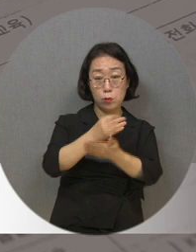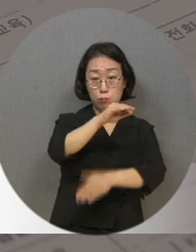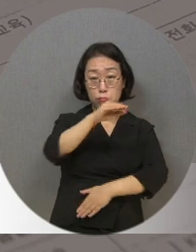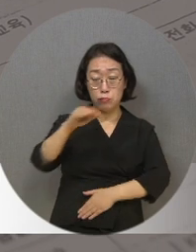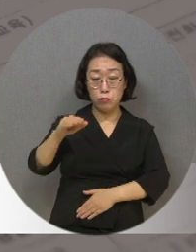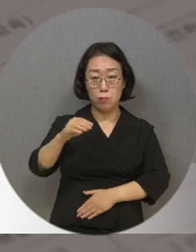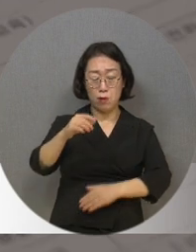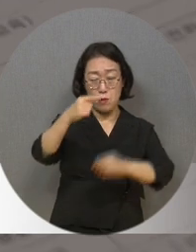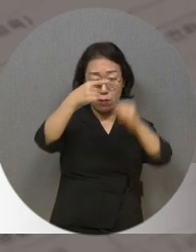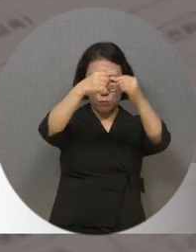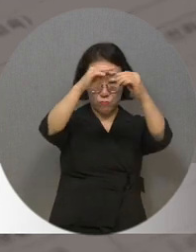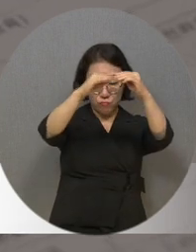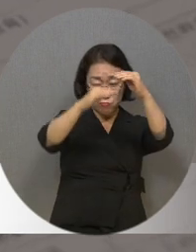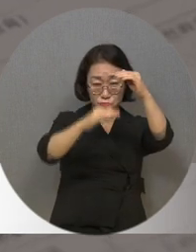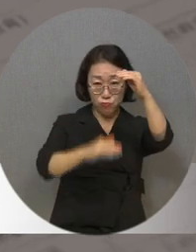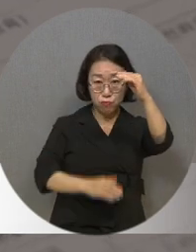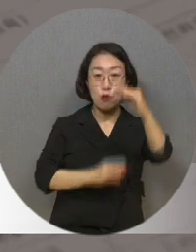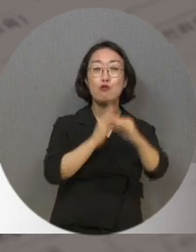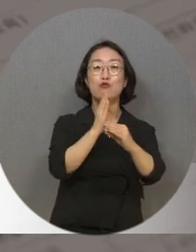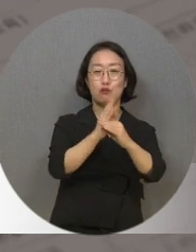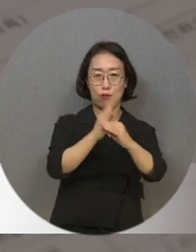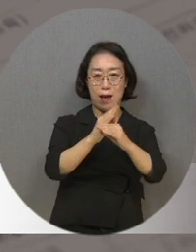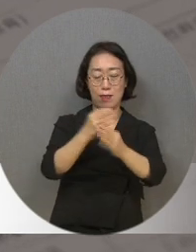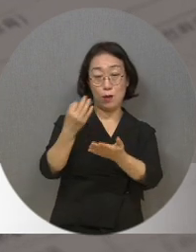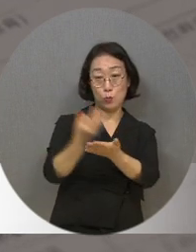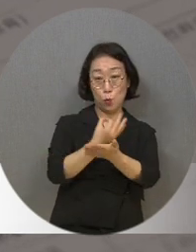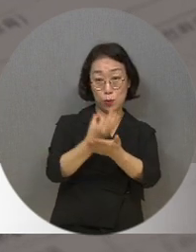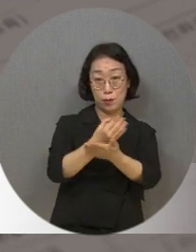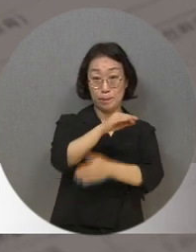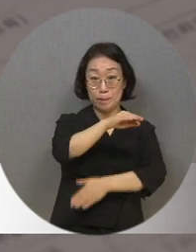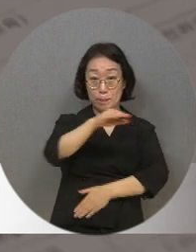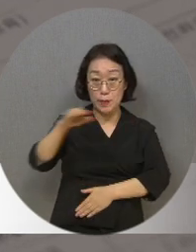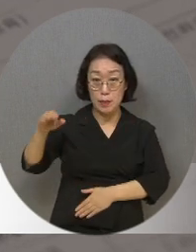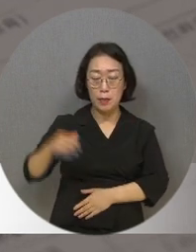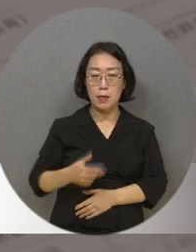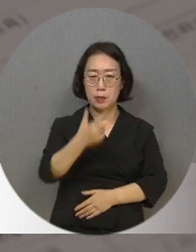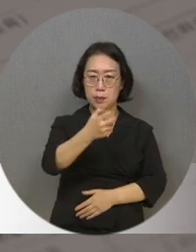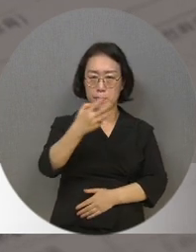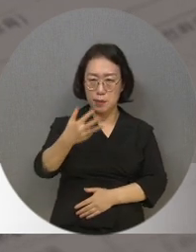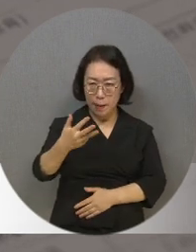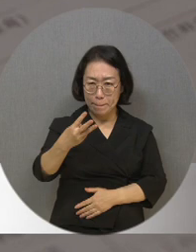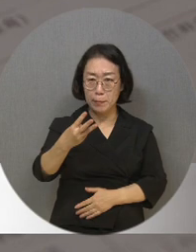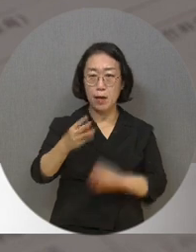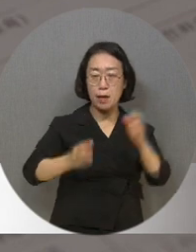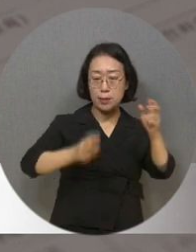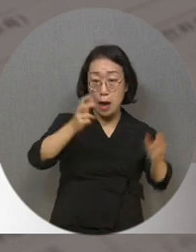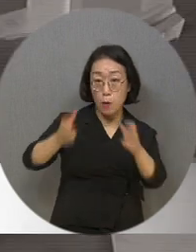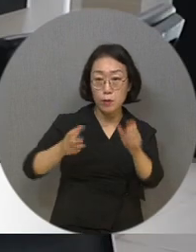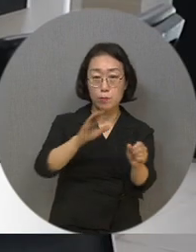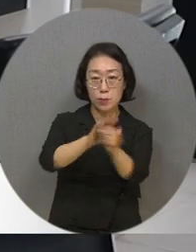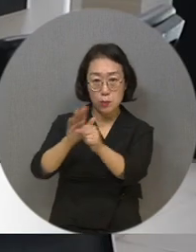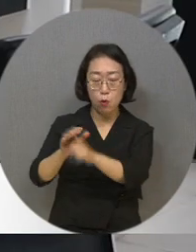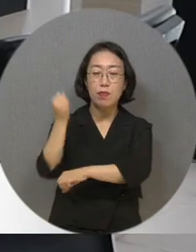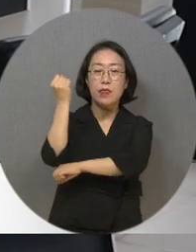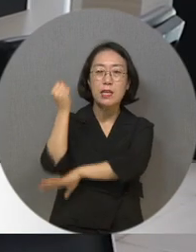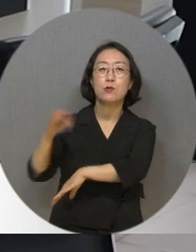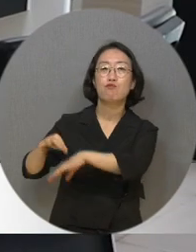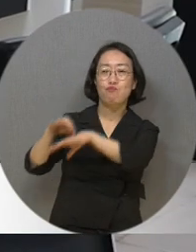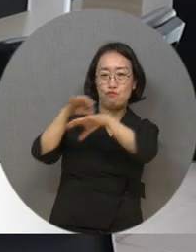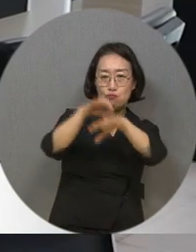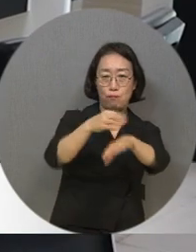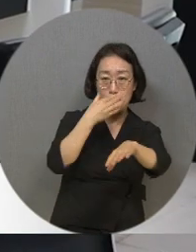순서대로 나열할 때 중간에 위치한 소득으로 정부의 73개 사업의 지원 대상 기준이 되며, 기준